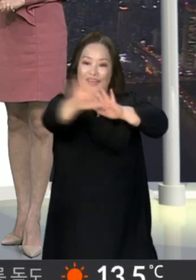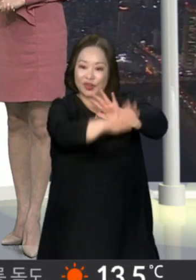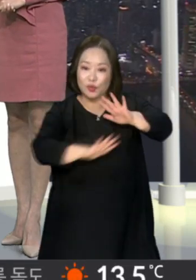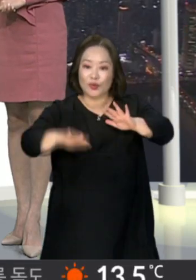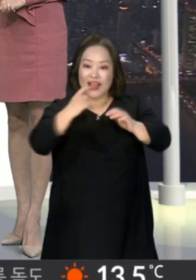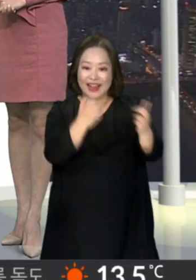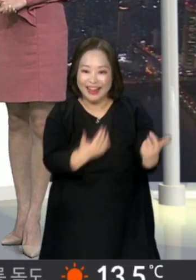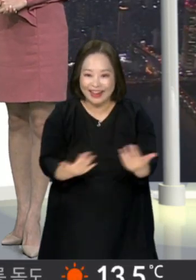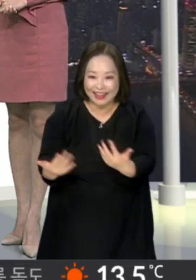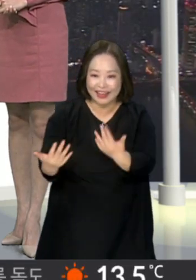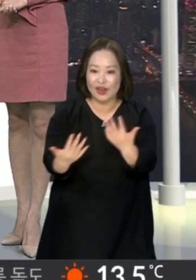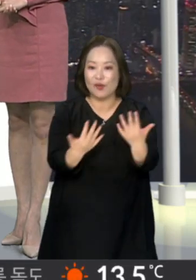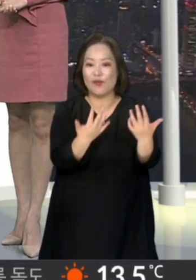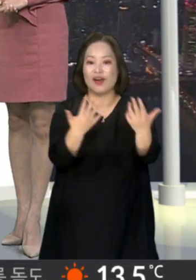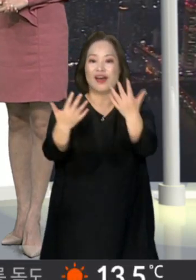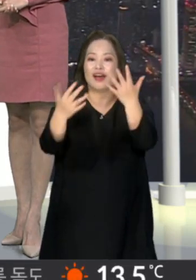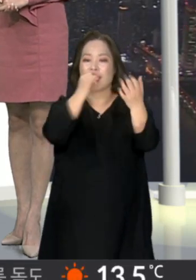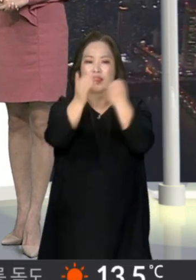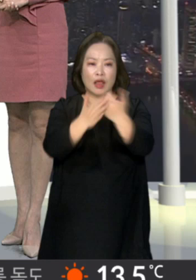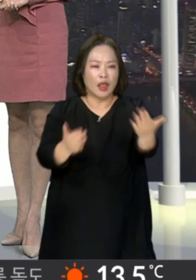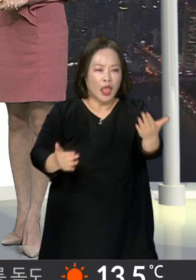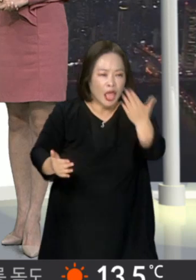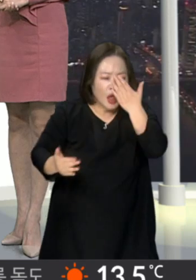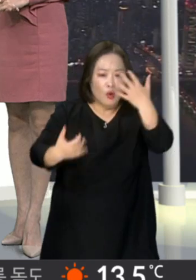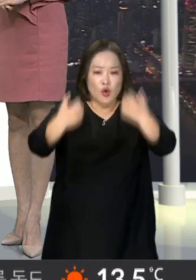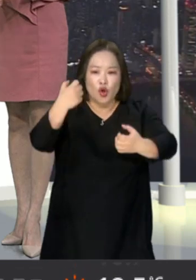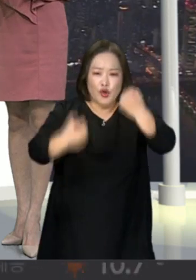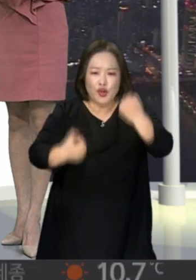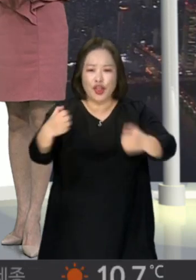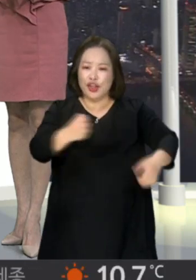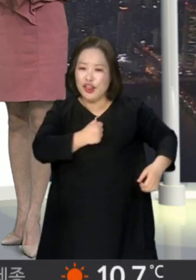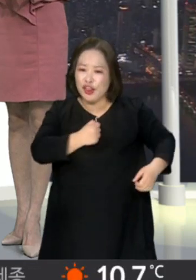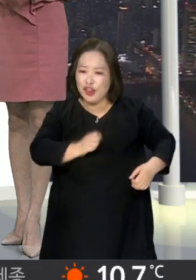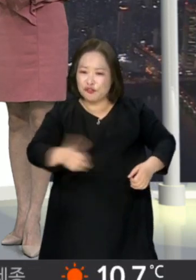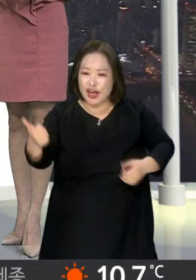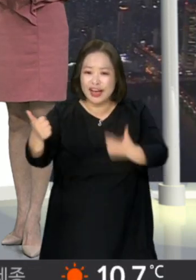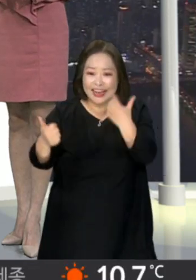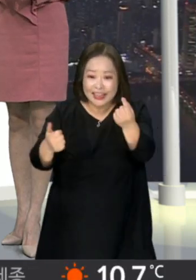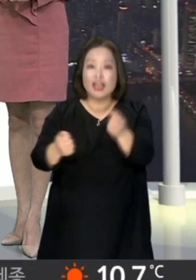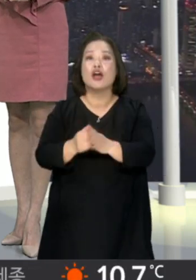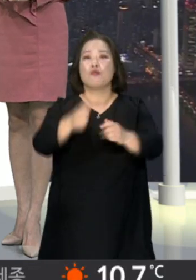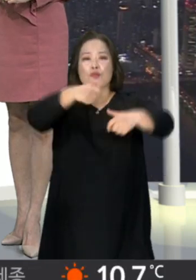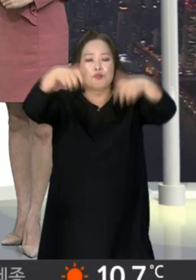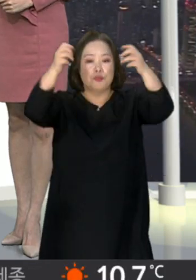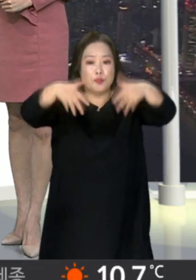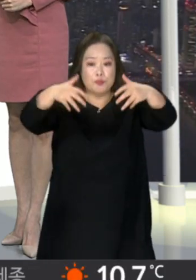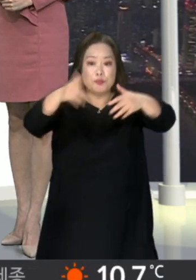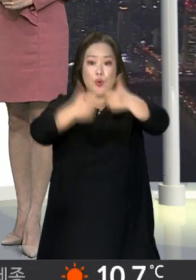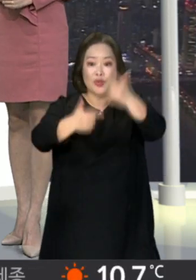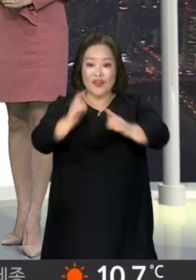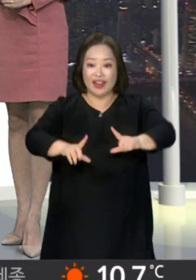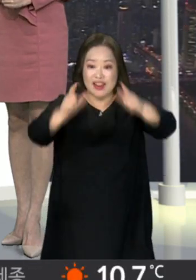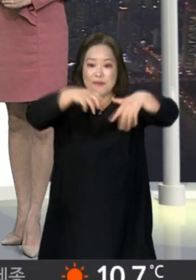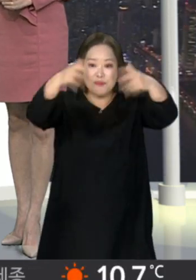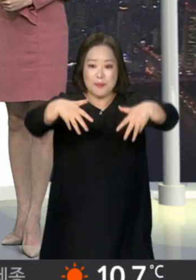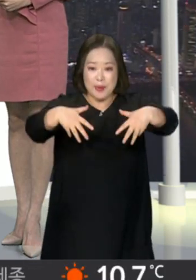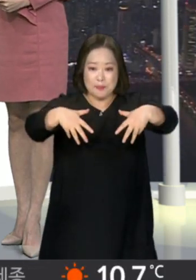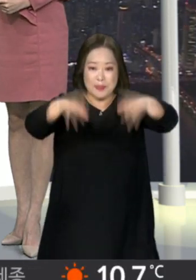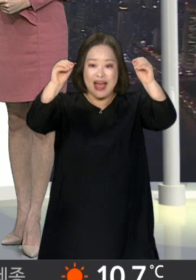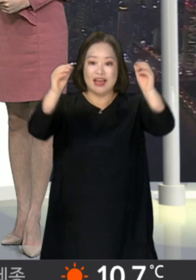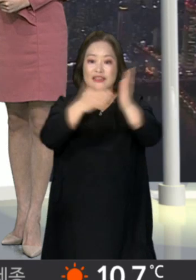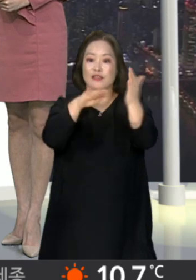중심으로 안개가 짙게 끼면서 시야가 답답하겠습니다. 목요일 비가 잦아든 이후에는 찬바람이